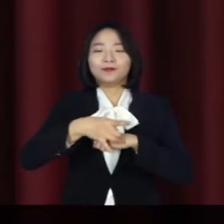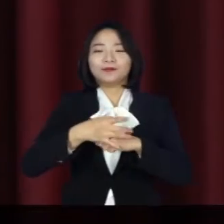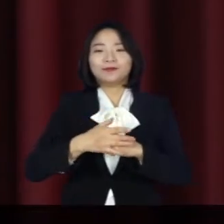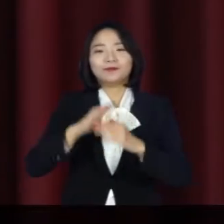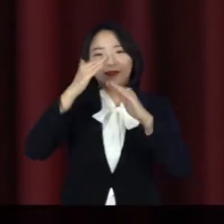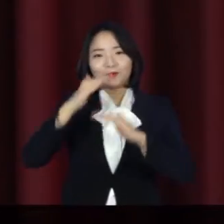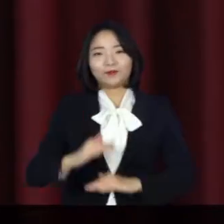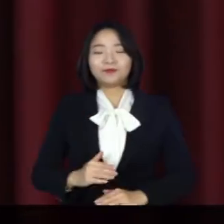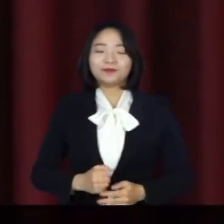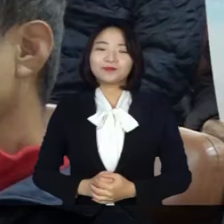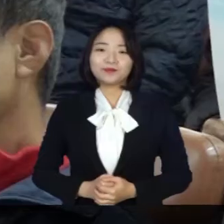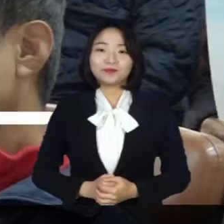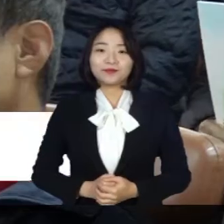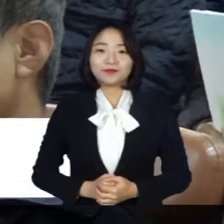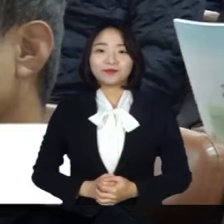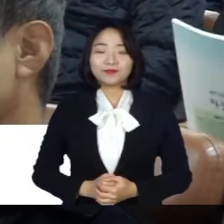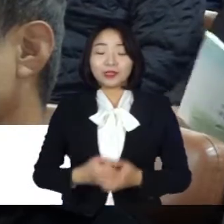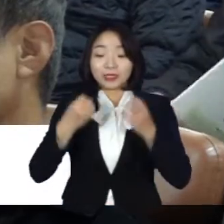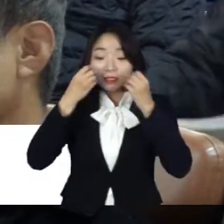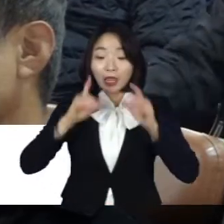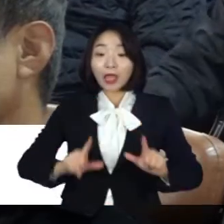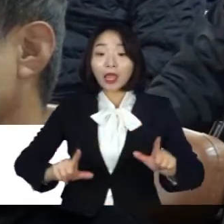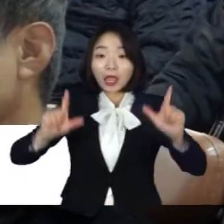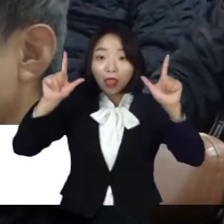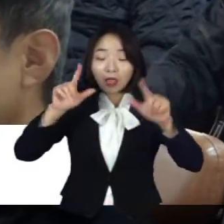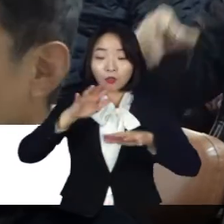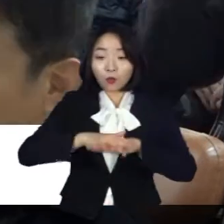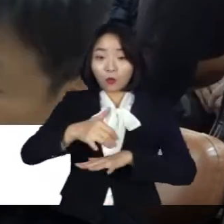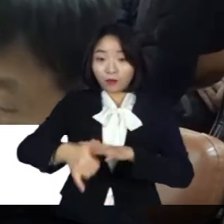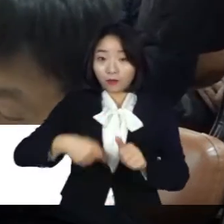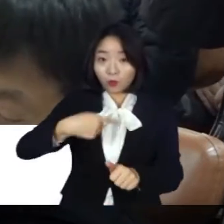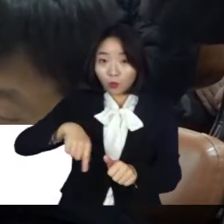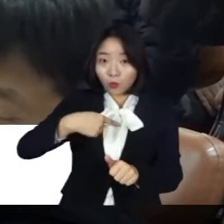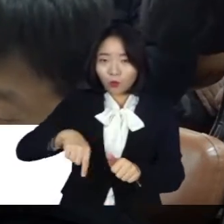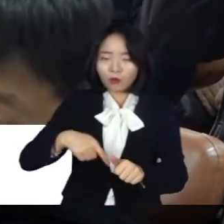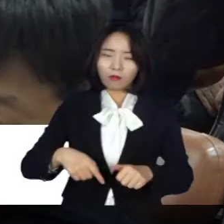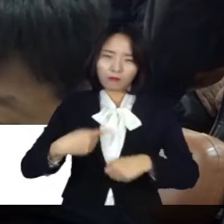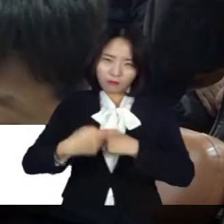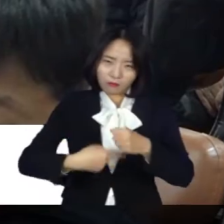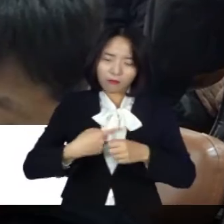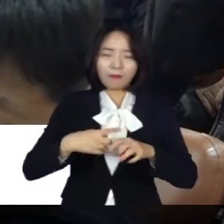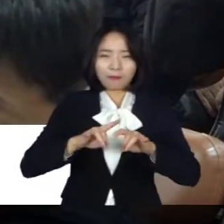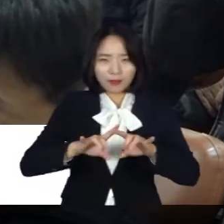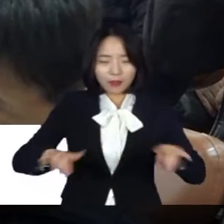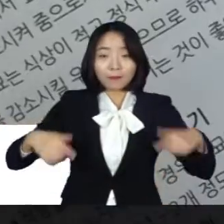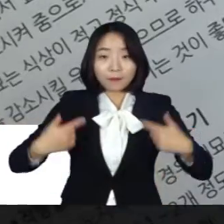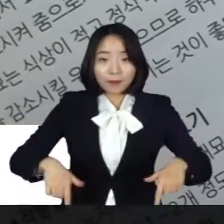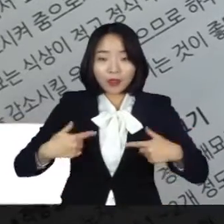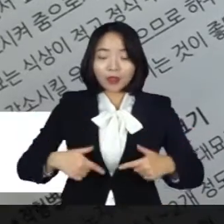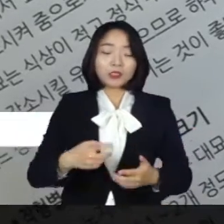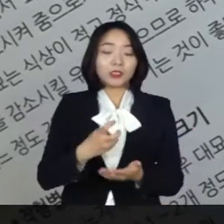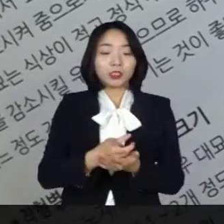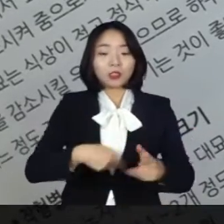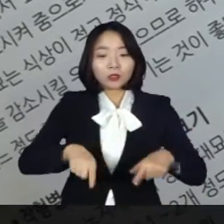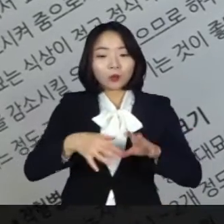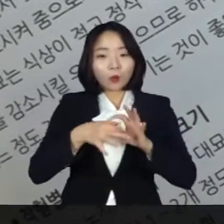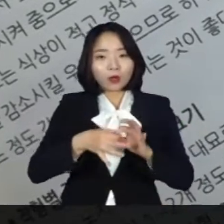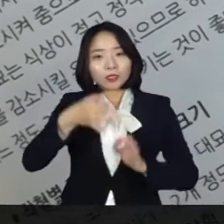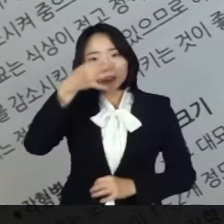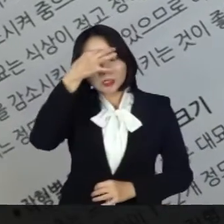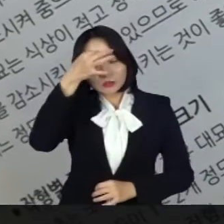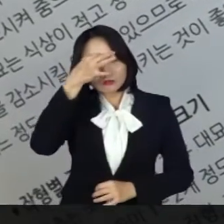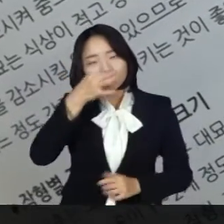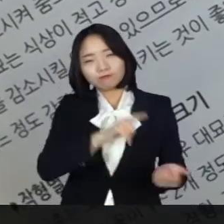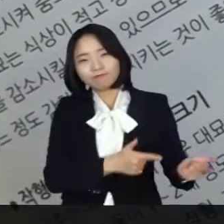내용으로 실시됐습니다. 새해 농업인 실용 교육은 매년 농업인과 귀농인 등을 대상으로 농업 정책과